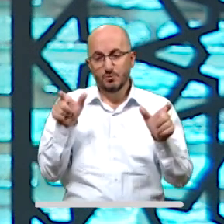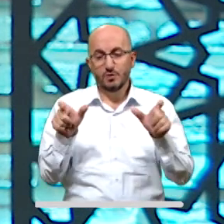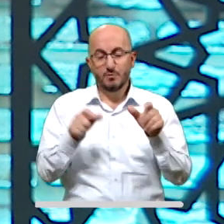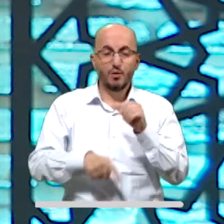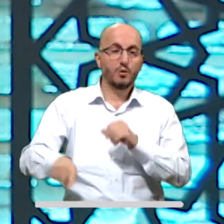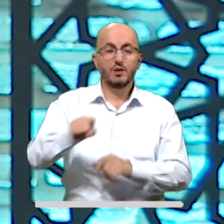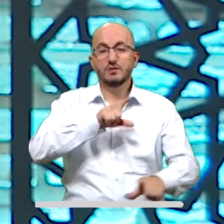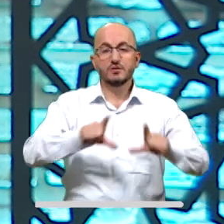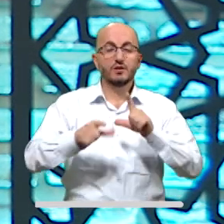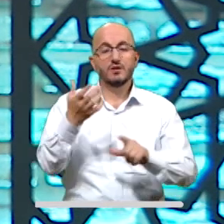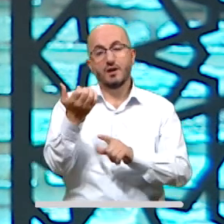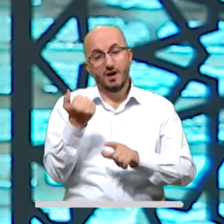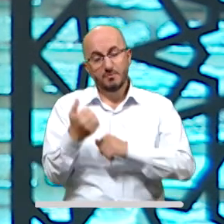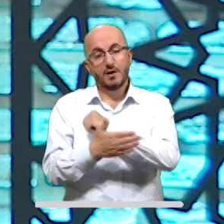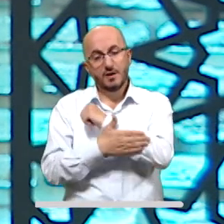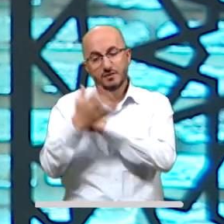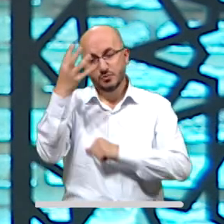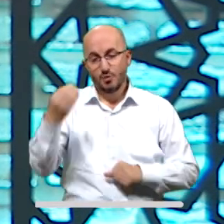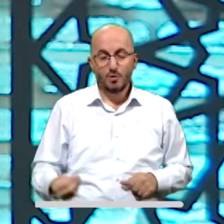onların ihtiyaçlarına